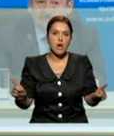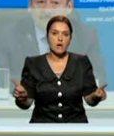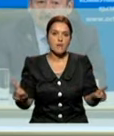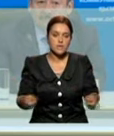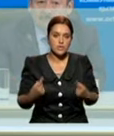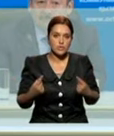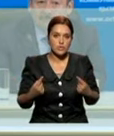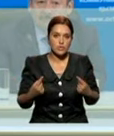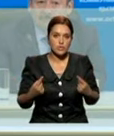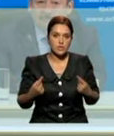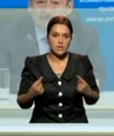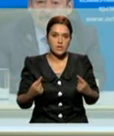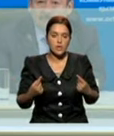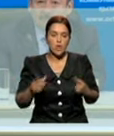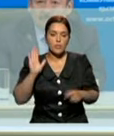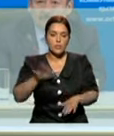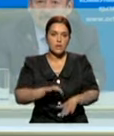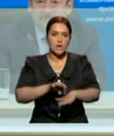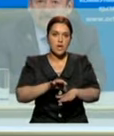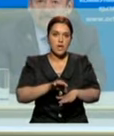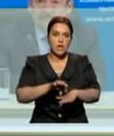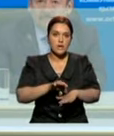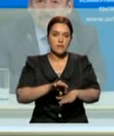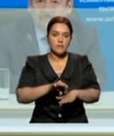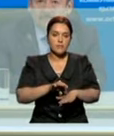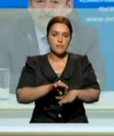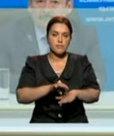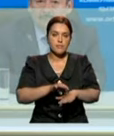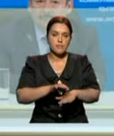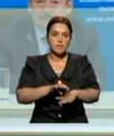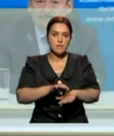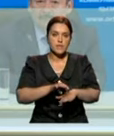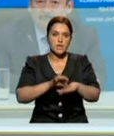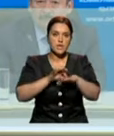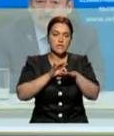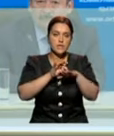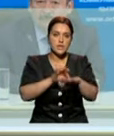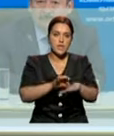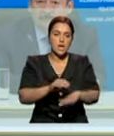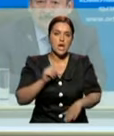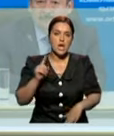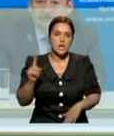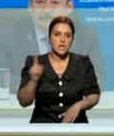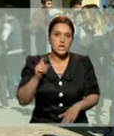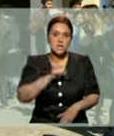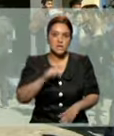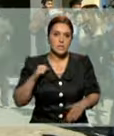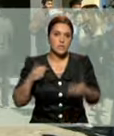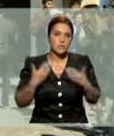но приведена к ожиданиям и общественности, и самих выпускников